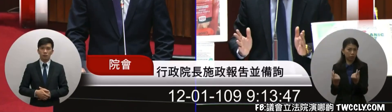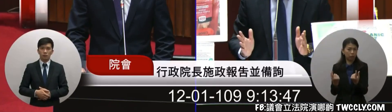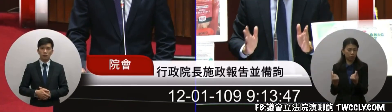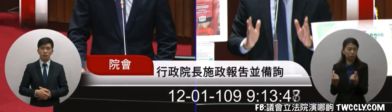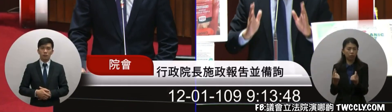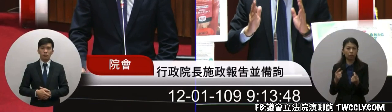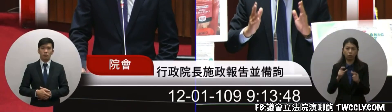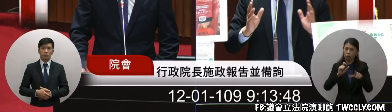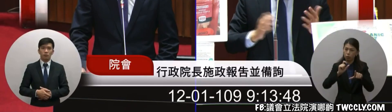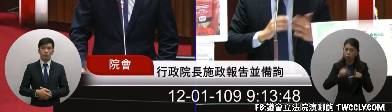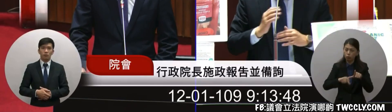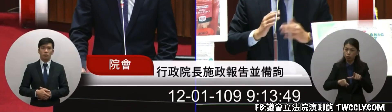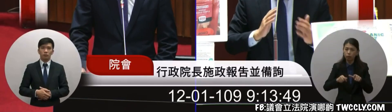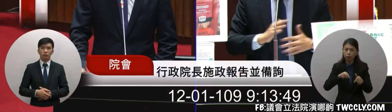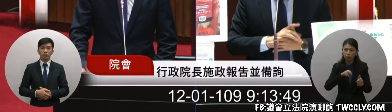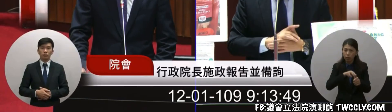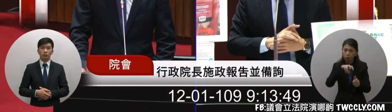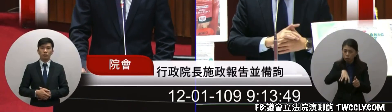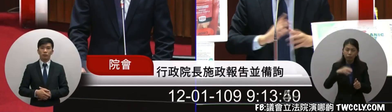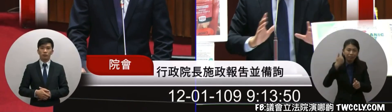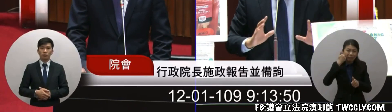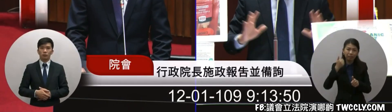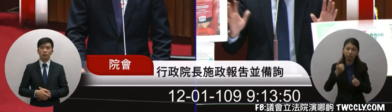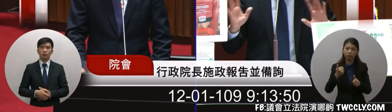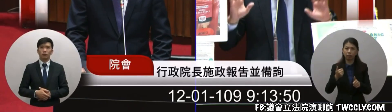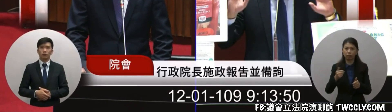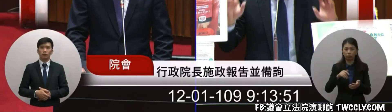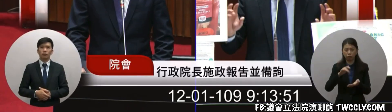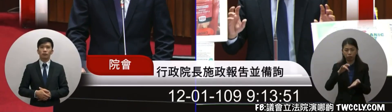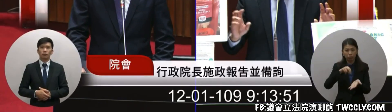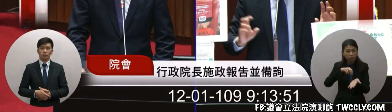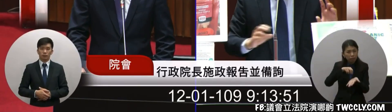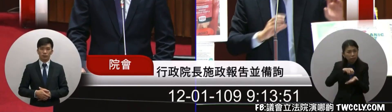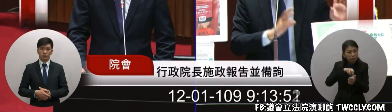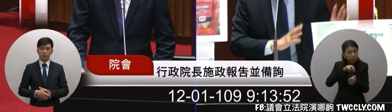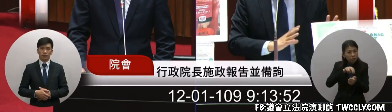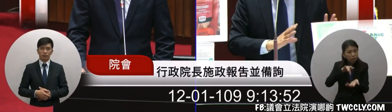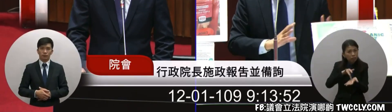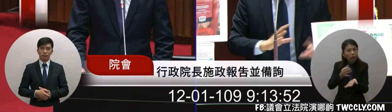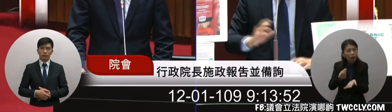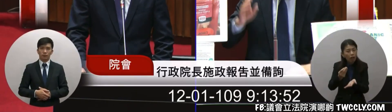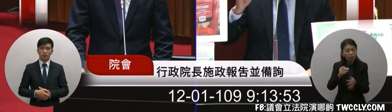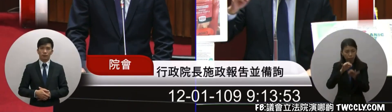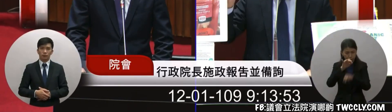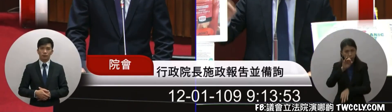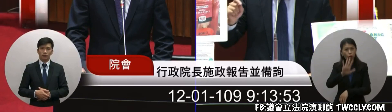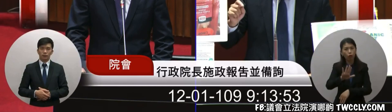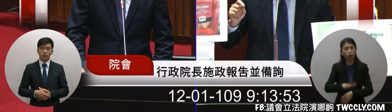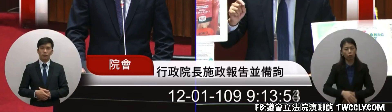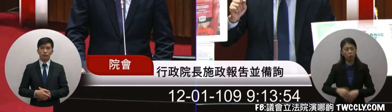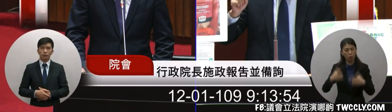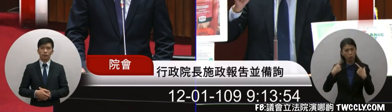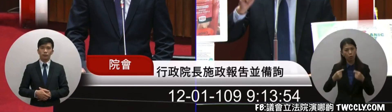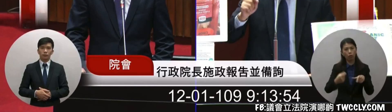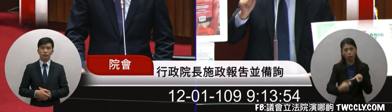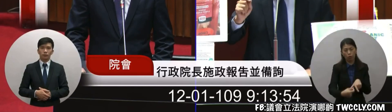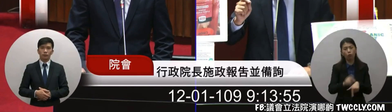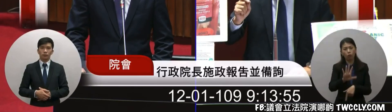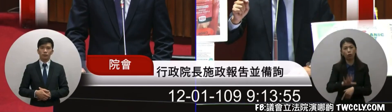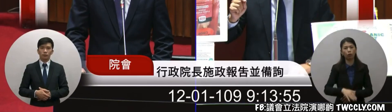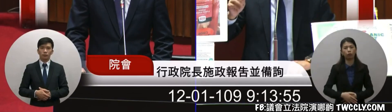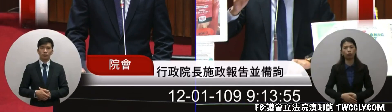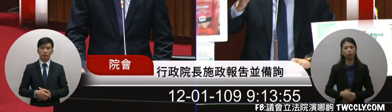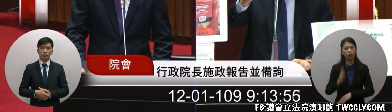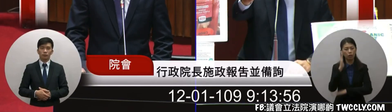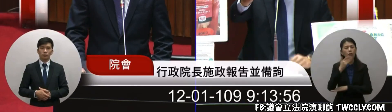列出来，所以我觉得这当然是有些技术层次，它细节我们不要说追究，就是说要一定到一模一样。但是他本来就是说政府还是可以多